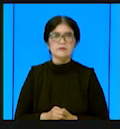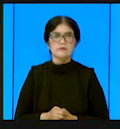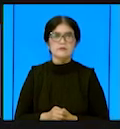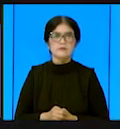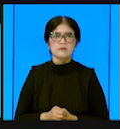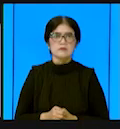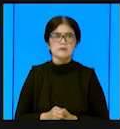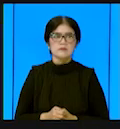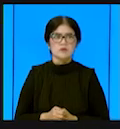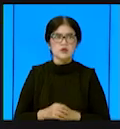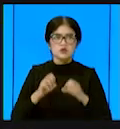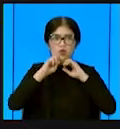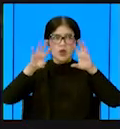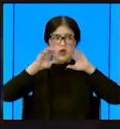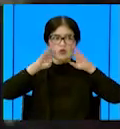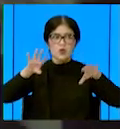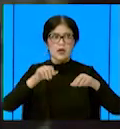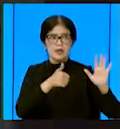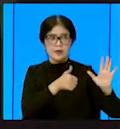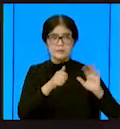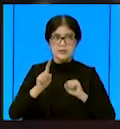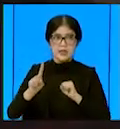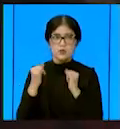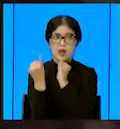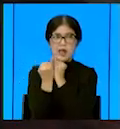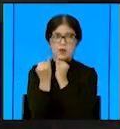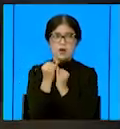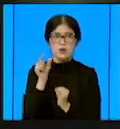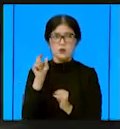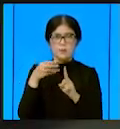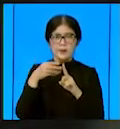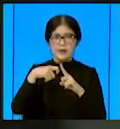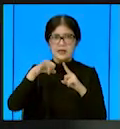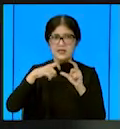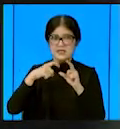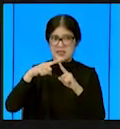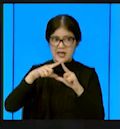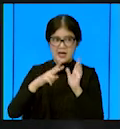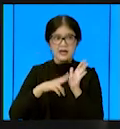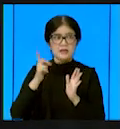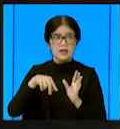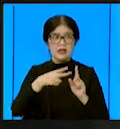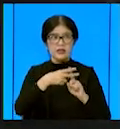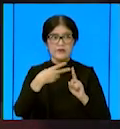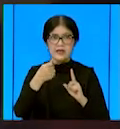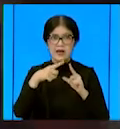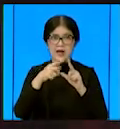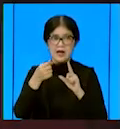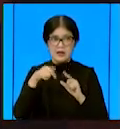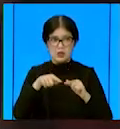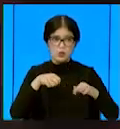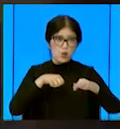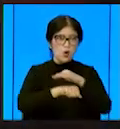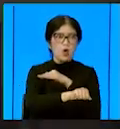Sorak-sorai pecah di menit ke-61 laga Indonesia melawan Uzbekistan Piala Asia 2024 saat Muhammad Ferrari berhasil menyerangkan bola ke